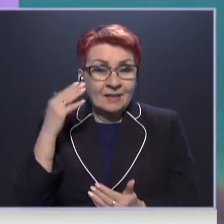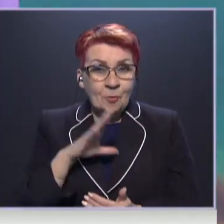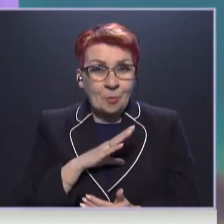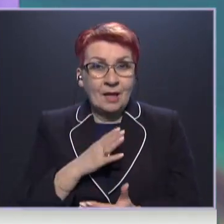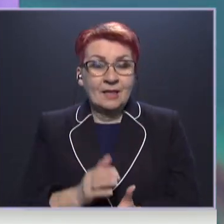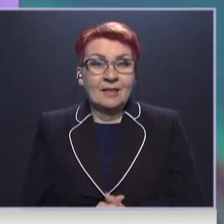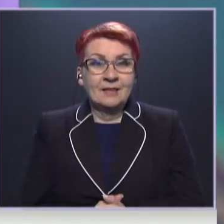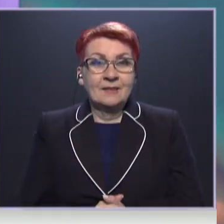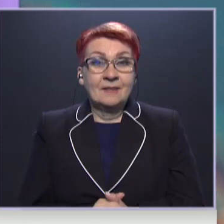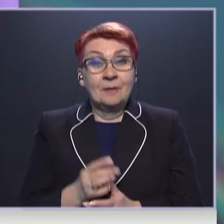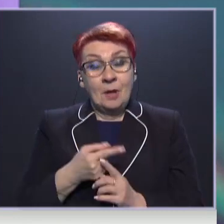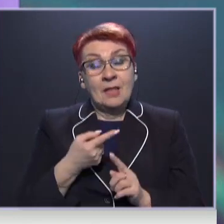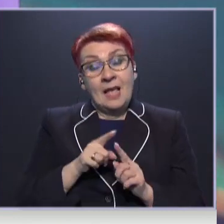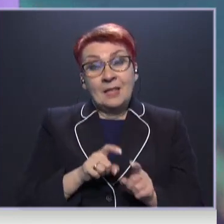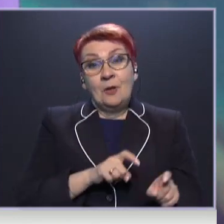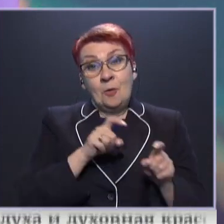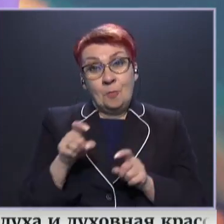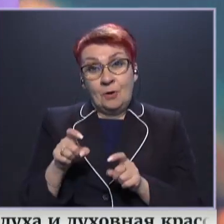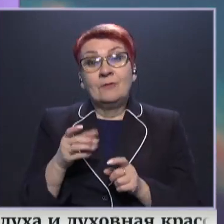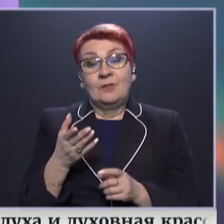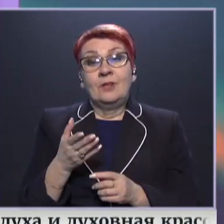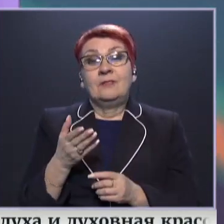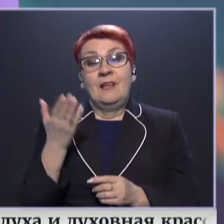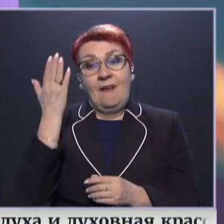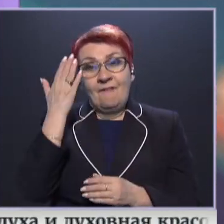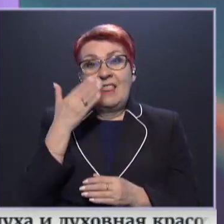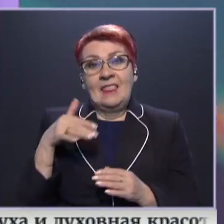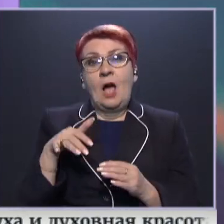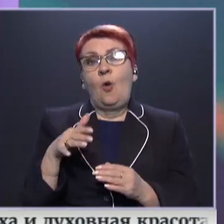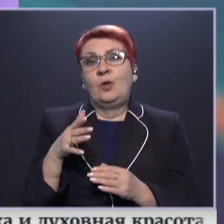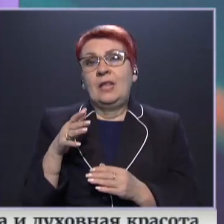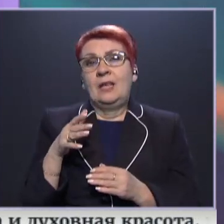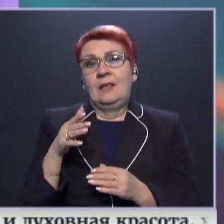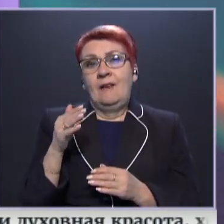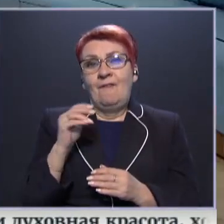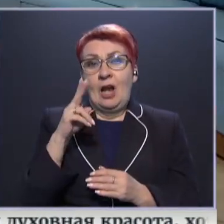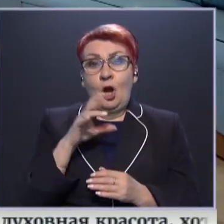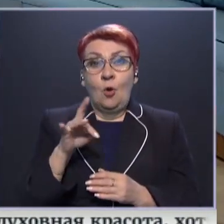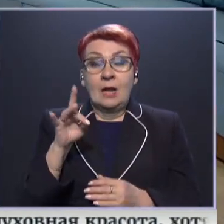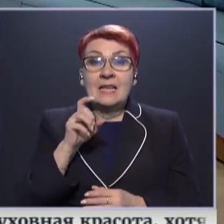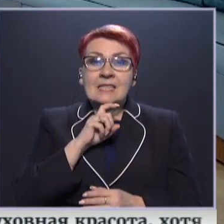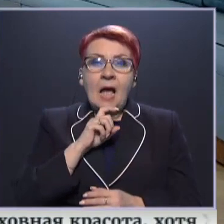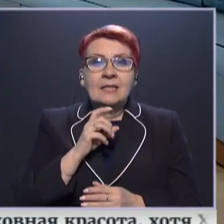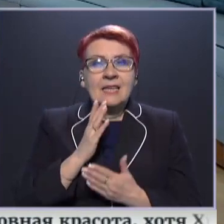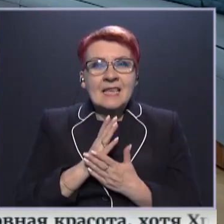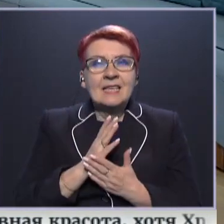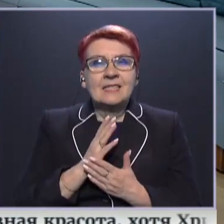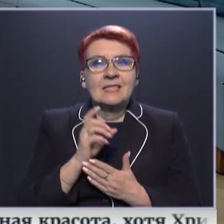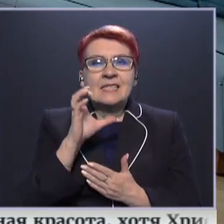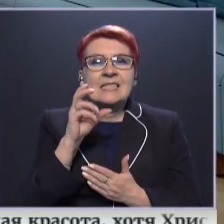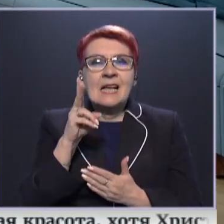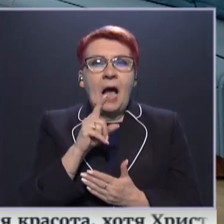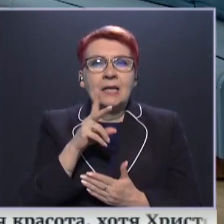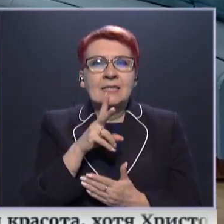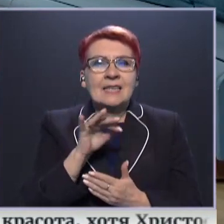вот. Поэтому это переходит вот народный фольклор. И во многом смысле сказки, между прочим, очень мудрые есть, в которых